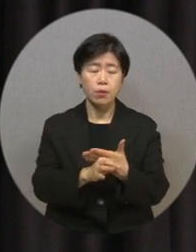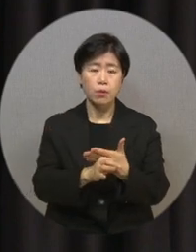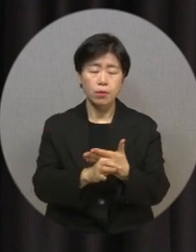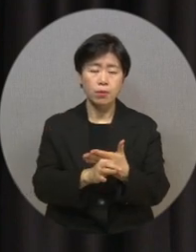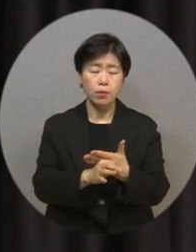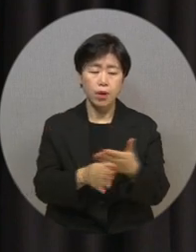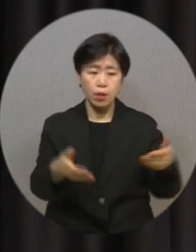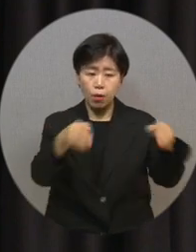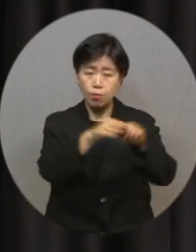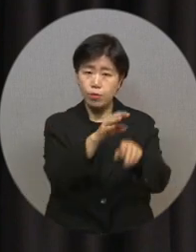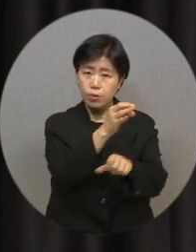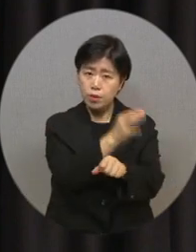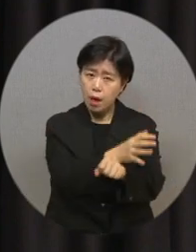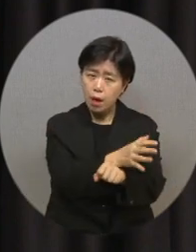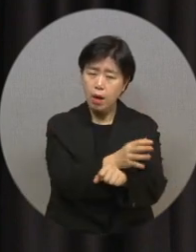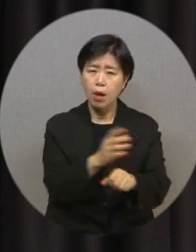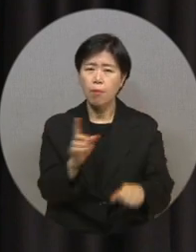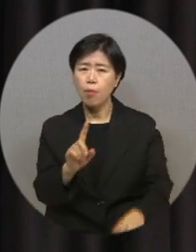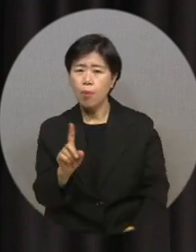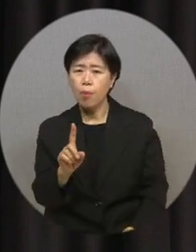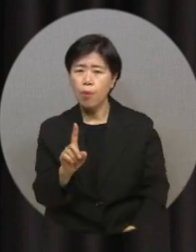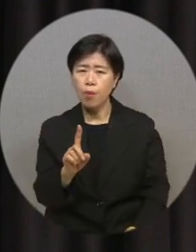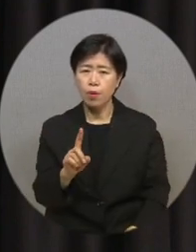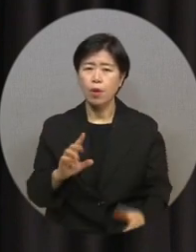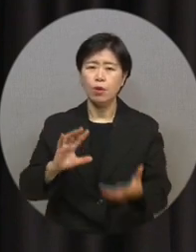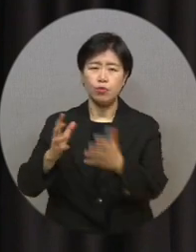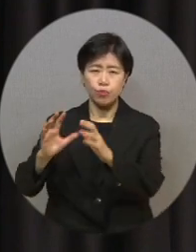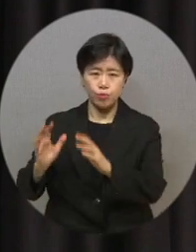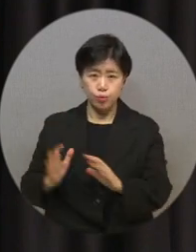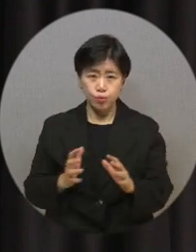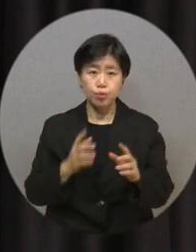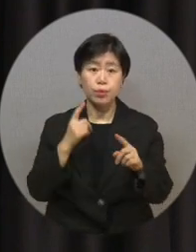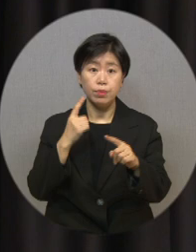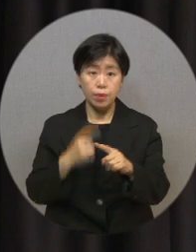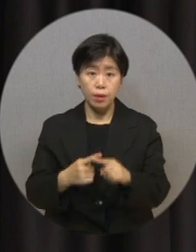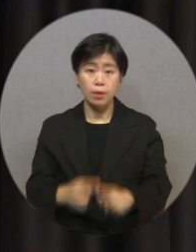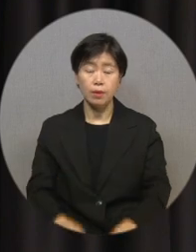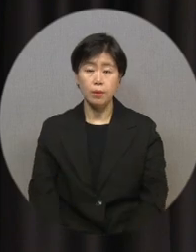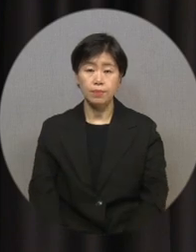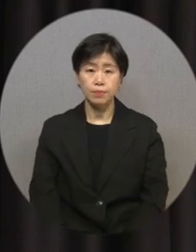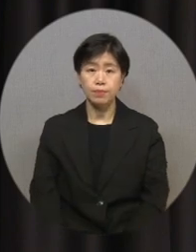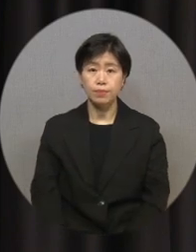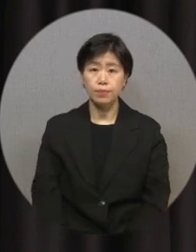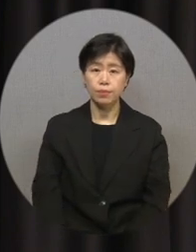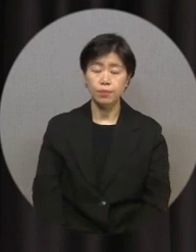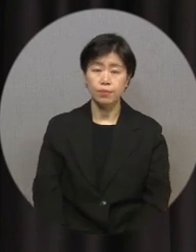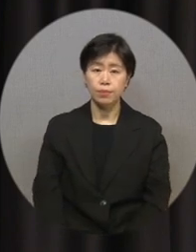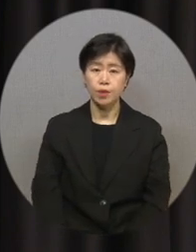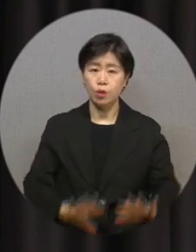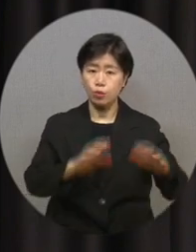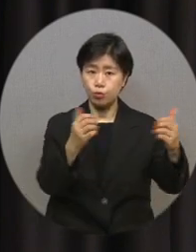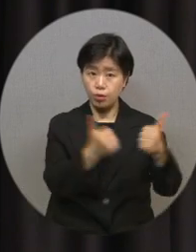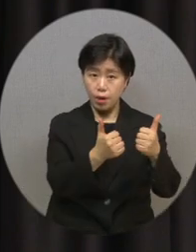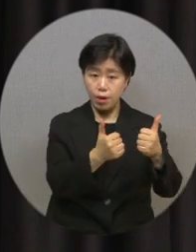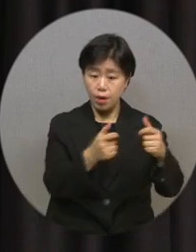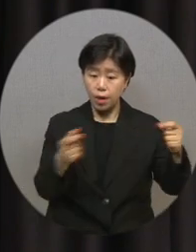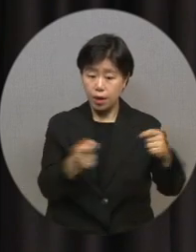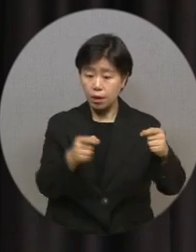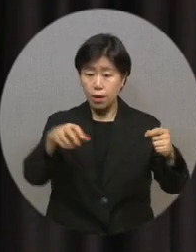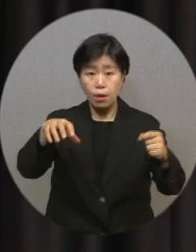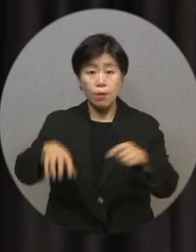얘기가 있었고요 그러다가 최종적으로는 장애계에서 그래도 국회 앞에 기존 건물을 메이블 해서